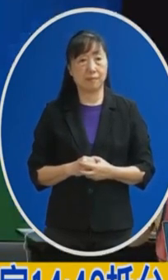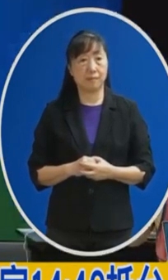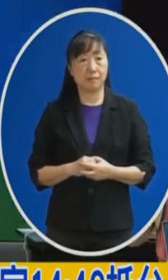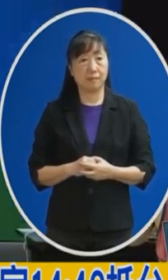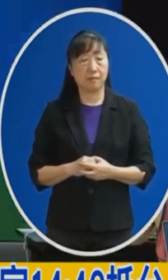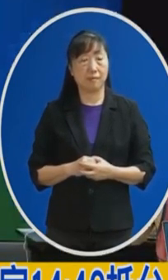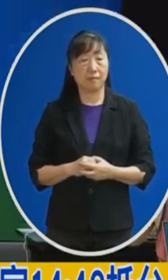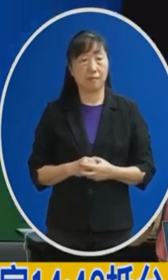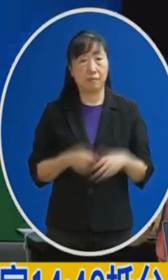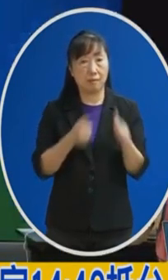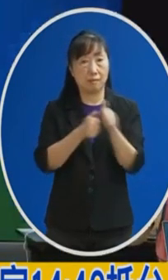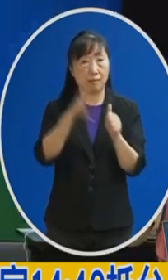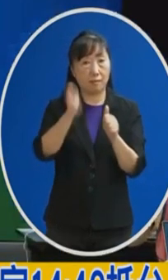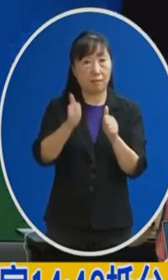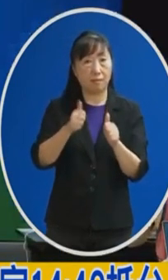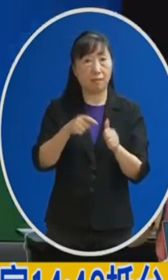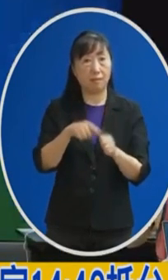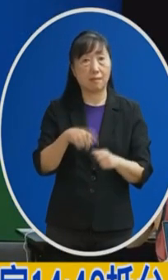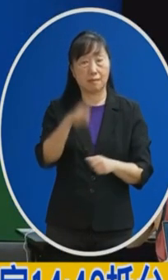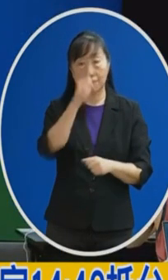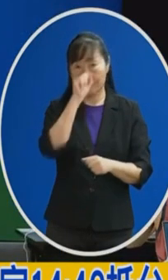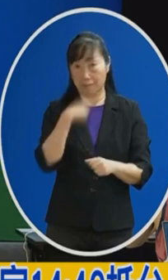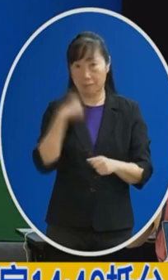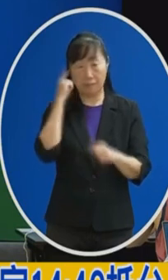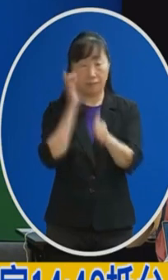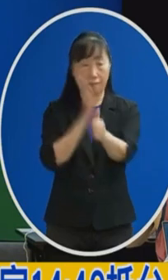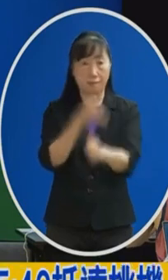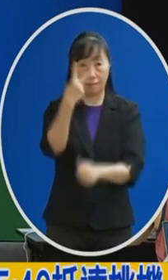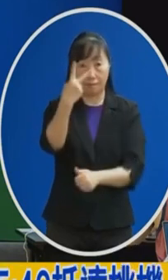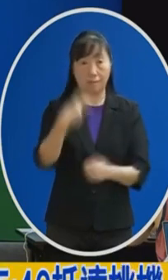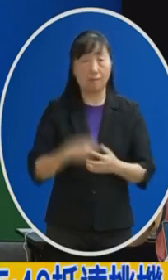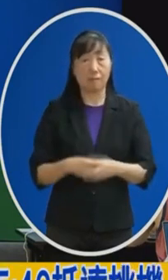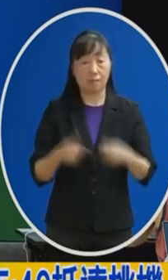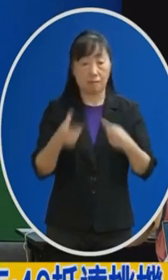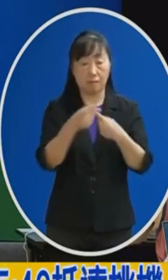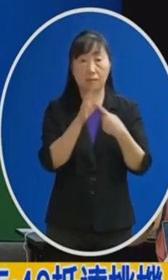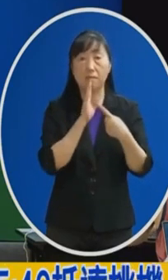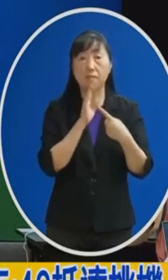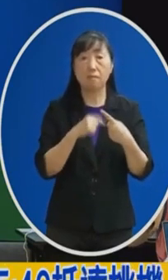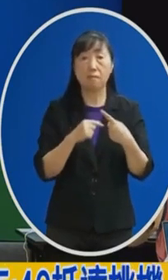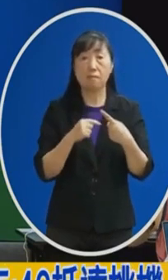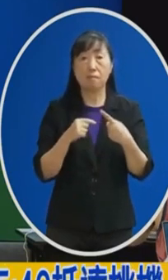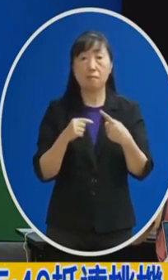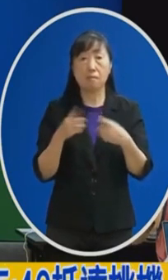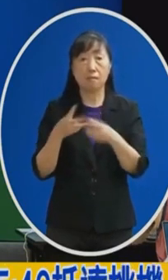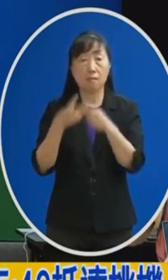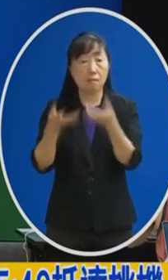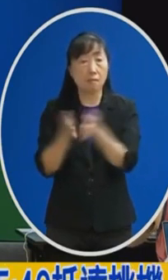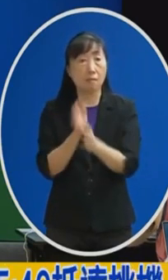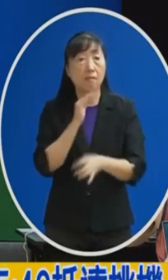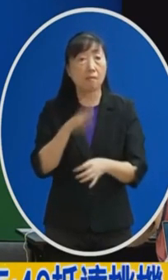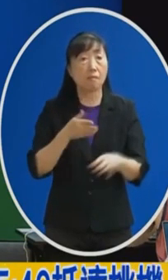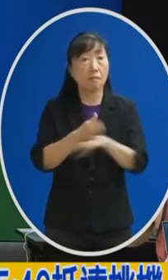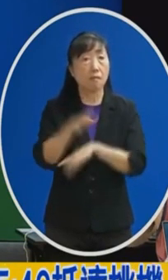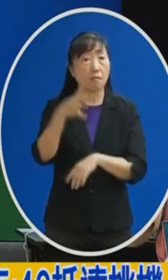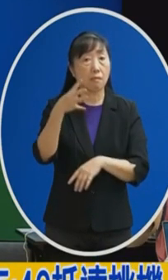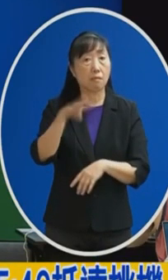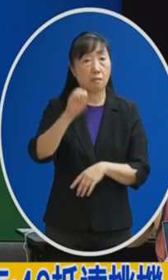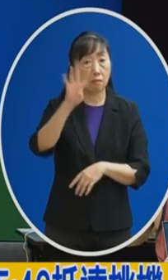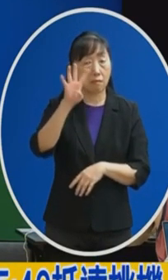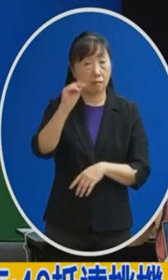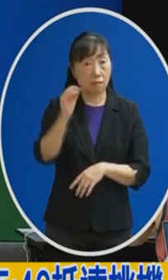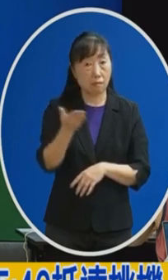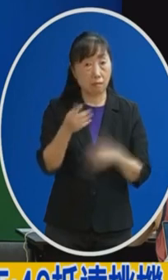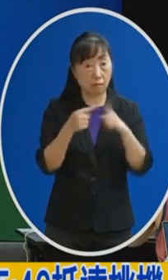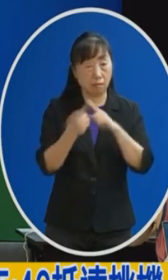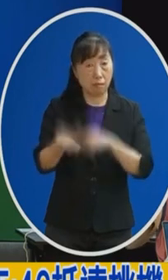副指挥官好，想要请教两个问题，就是刚才看到就是第三轮呢，有超过400万人都想只打莫德纳，想请